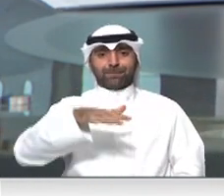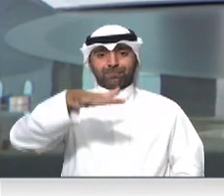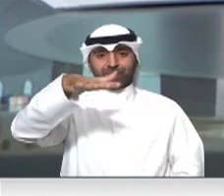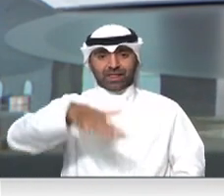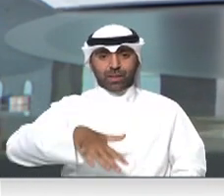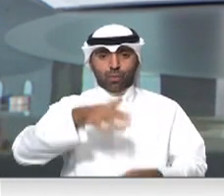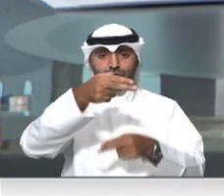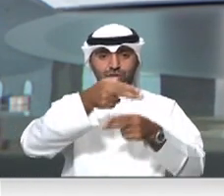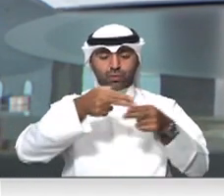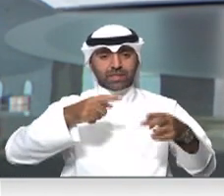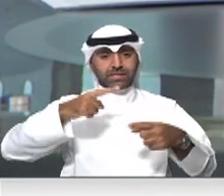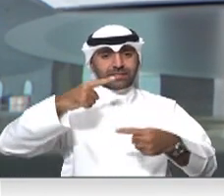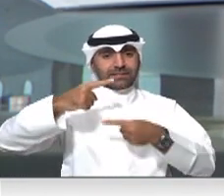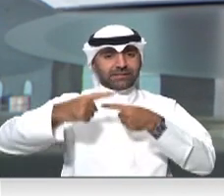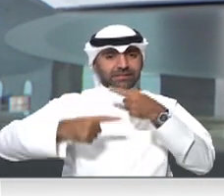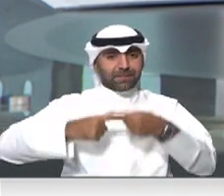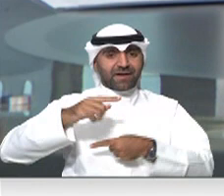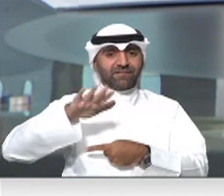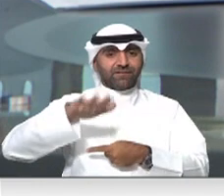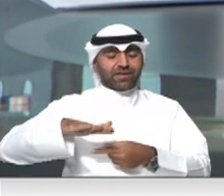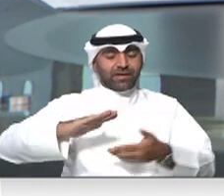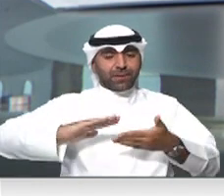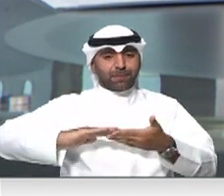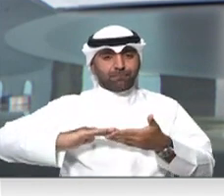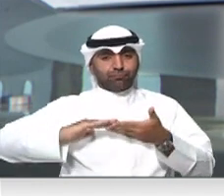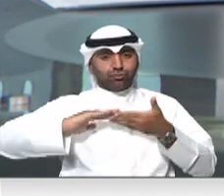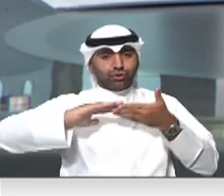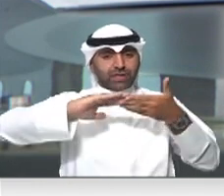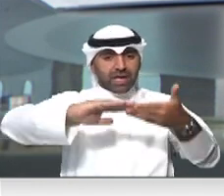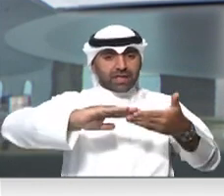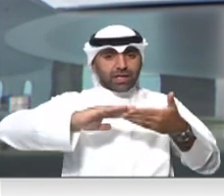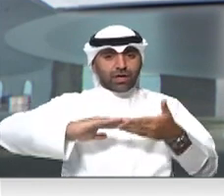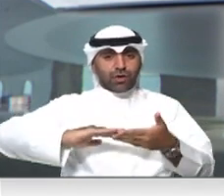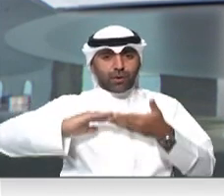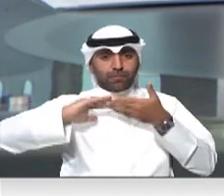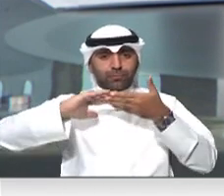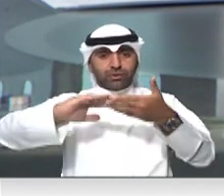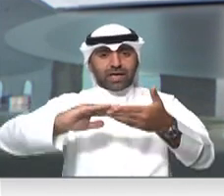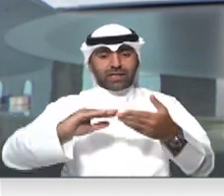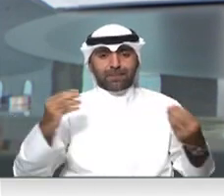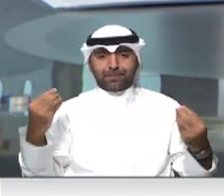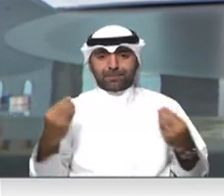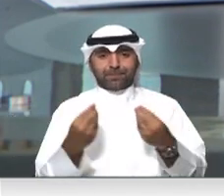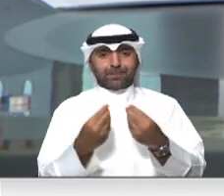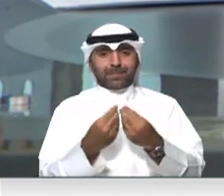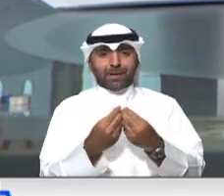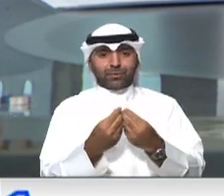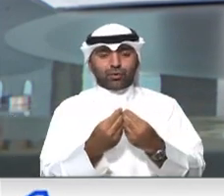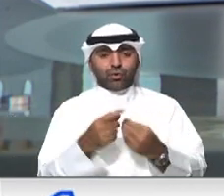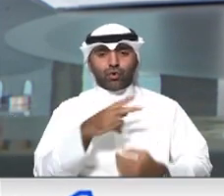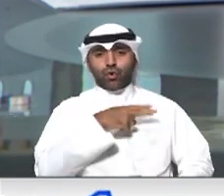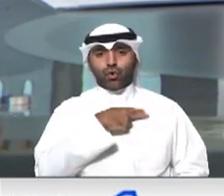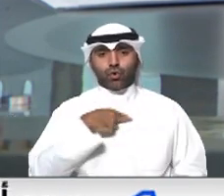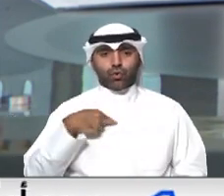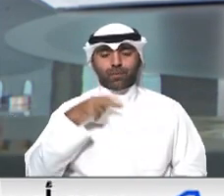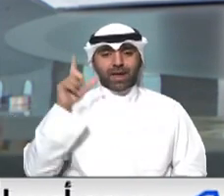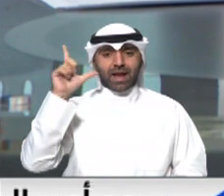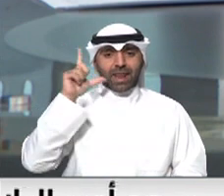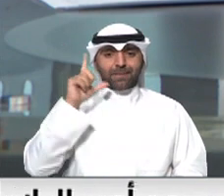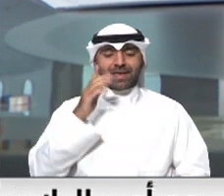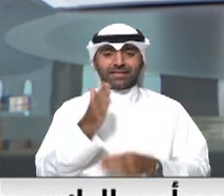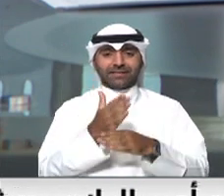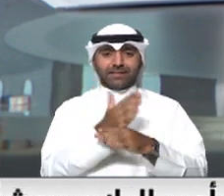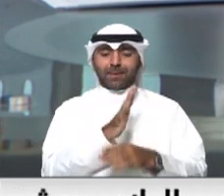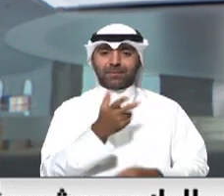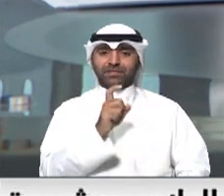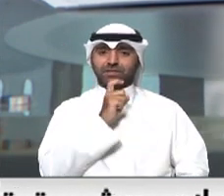لإغاثة الأشقاء في ليبيا تنفيذا للتعليمات السامية الصادرة من القيادة السياسية الرشيدة والتوجيهات